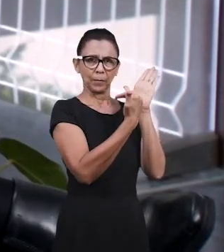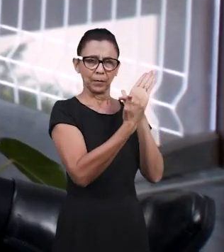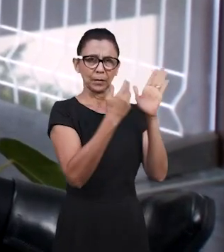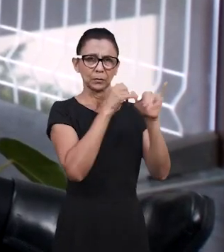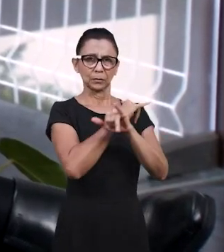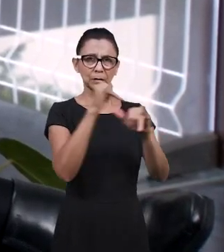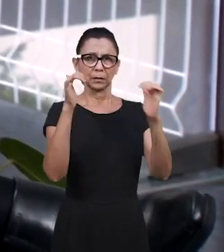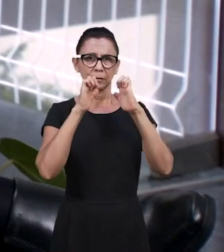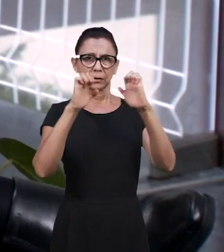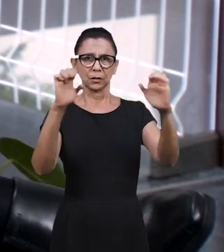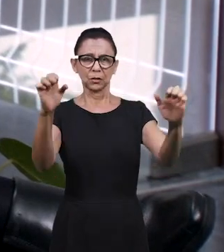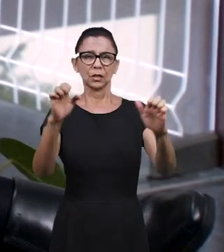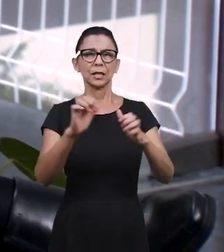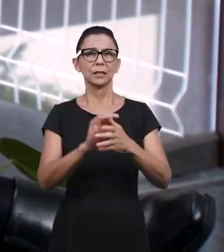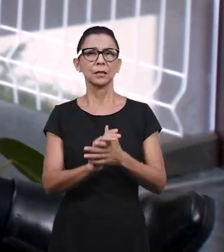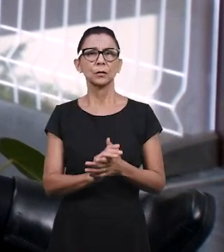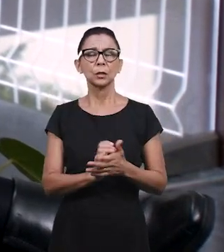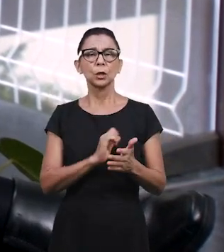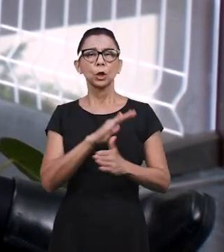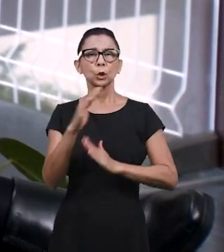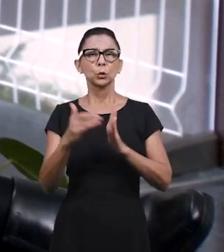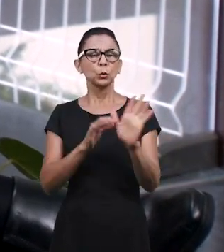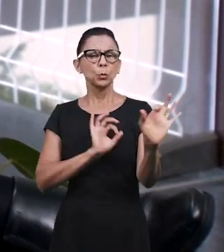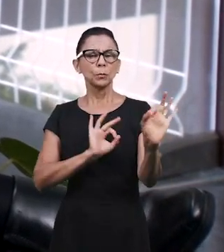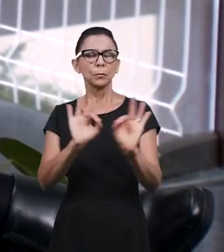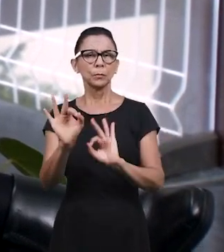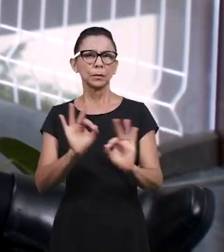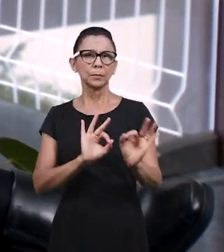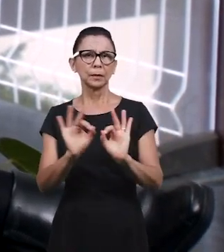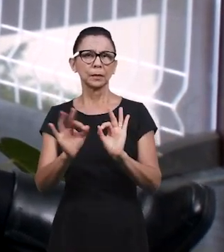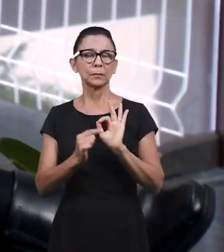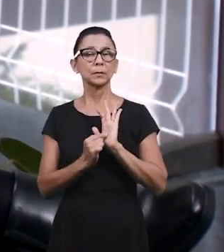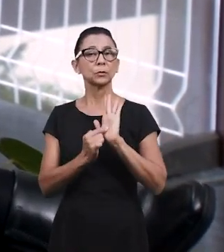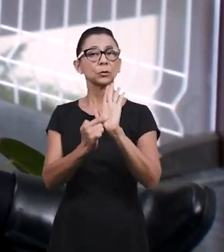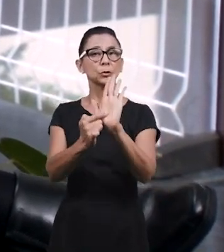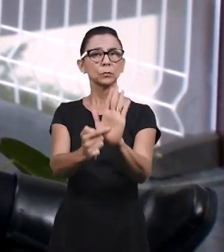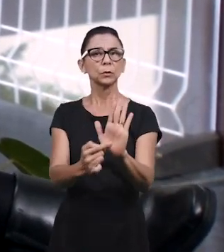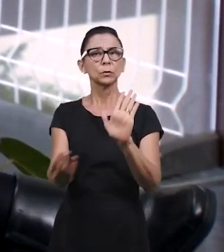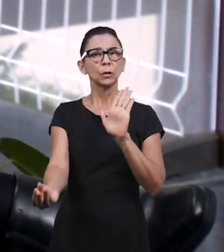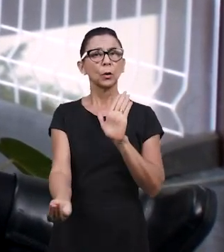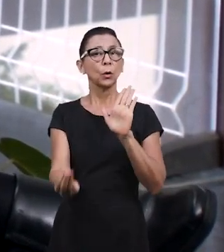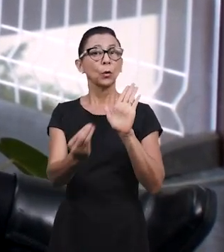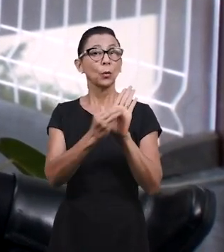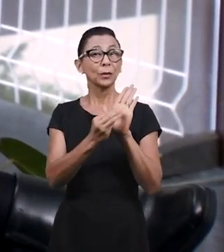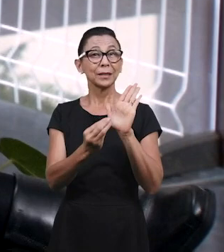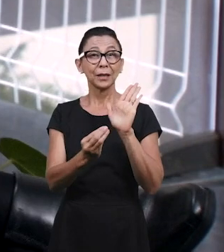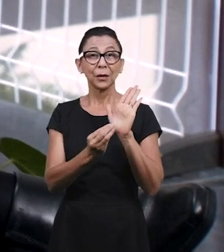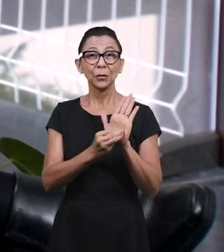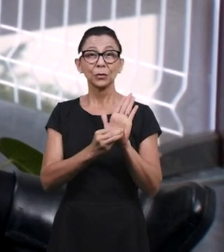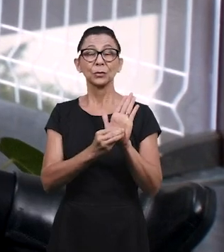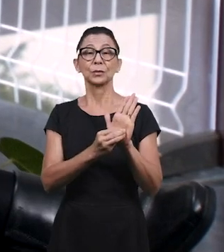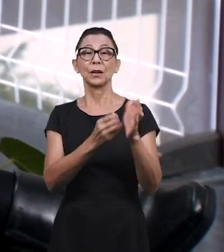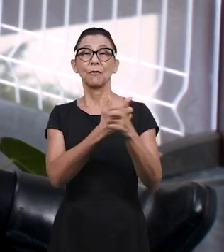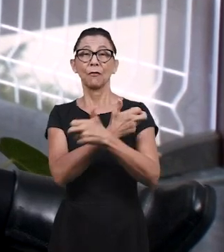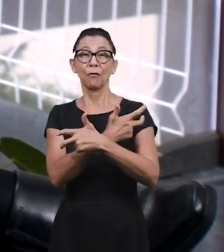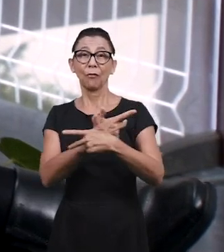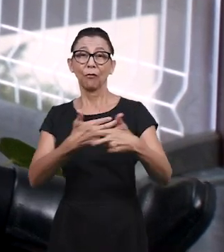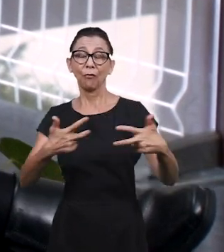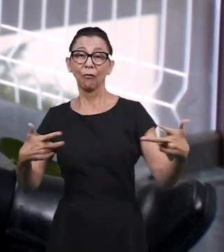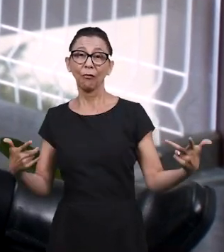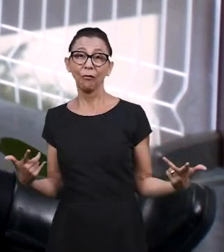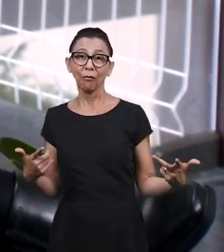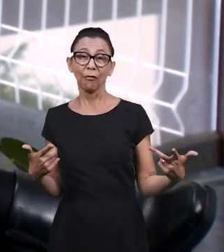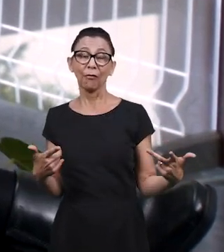volets de la programmation en annonçant l'Évangile éternel sont produits, présentent à vous des contenus qui répondent